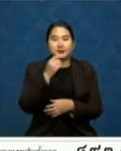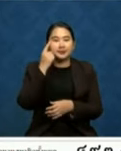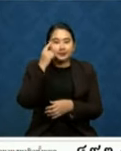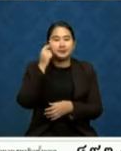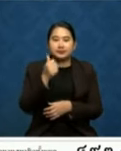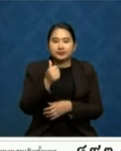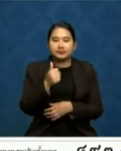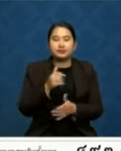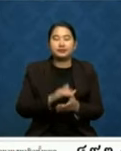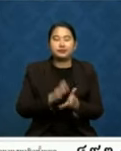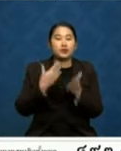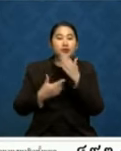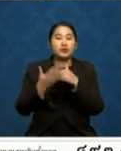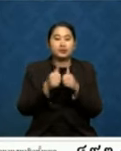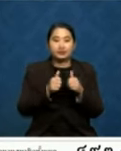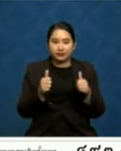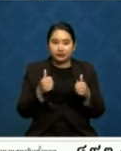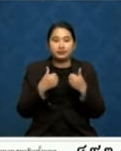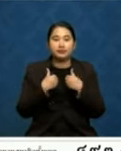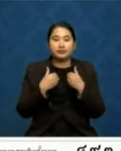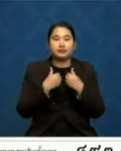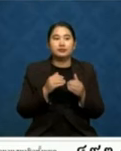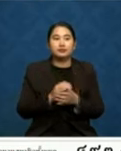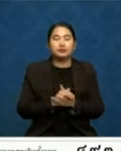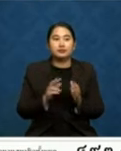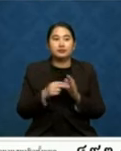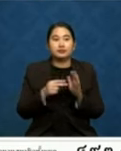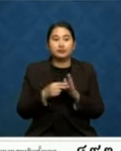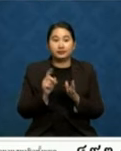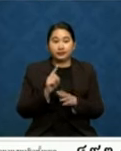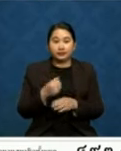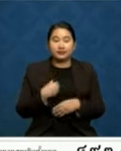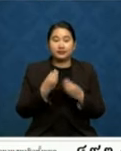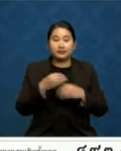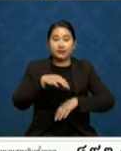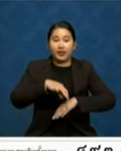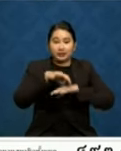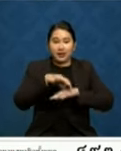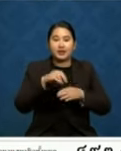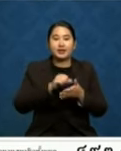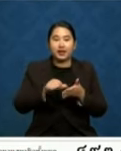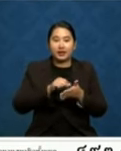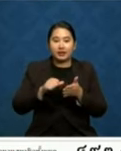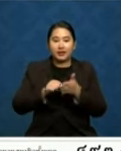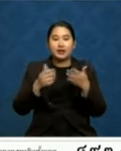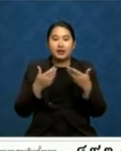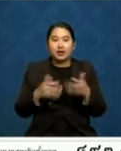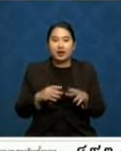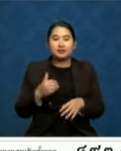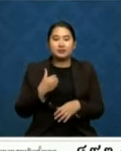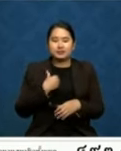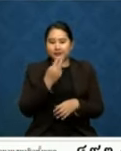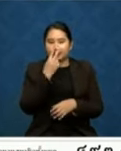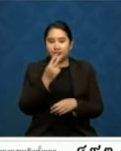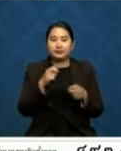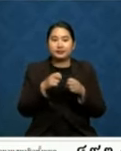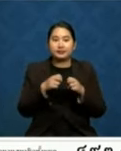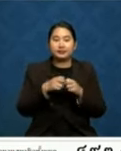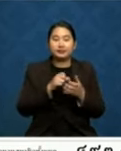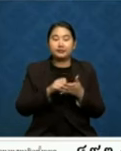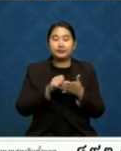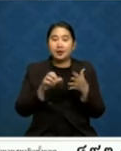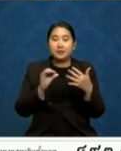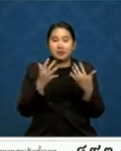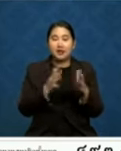มายที่ดีถือว่าเป็นประวัติศาสตร์ก็ว่าได้คือพอท่านได้รับตำแหน่งไปแก้ไขเนี่ยหลายอย่างที่มันไม่เคยแก้ไขมาเป็น10